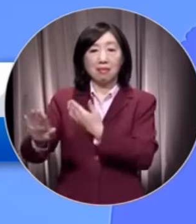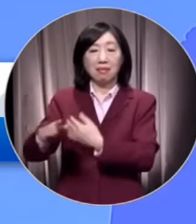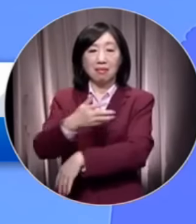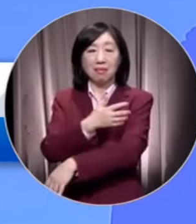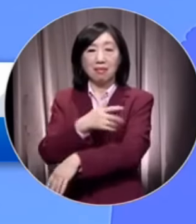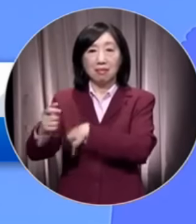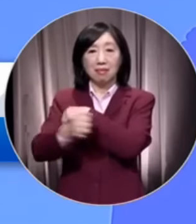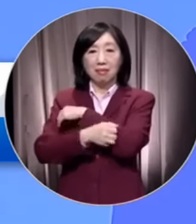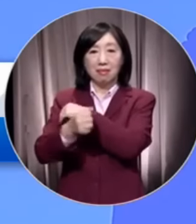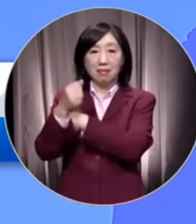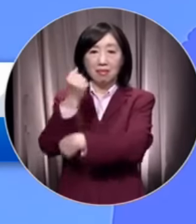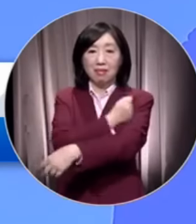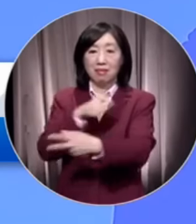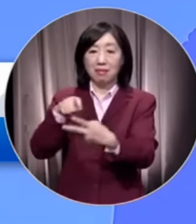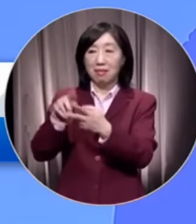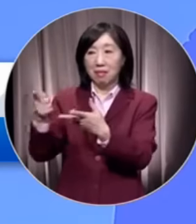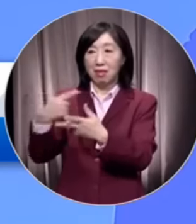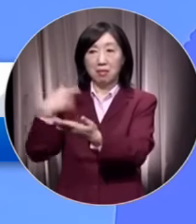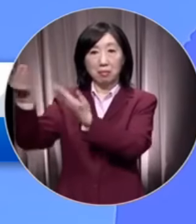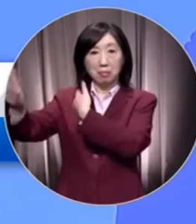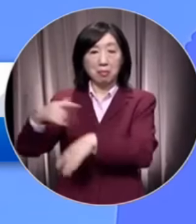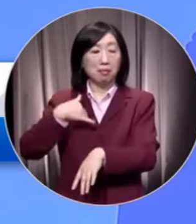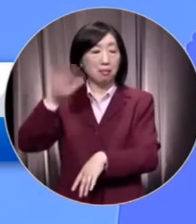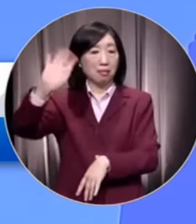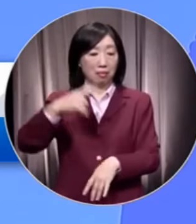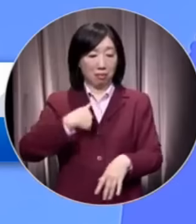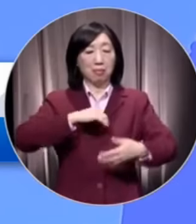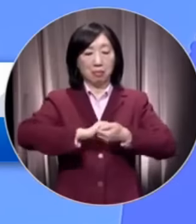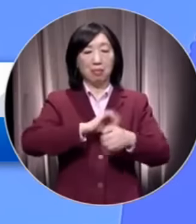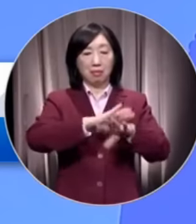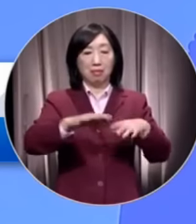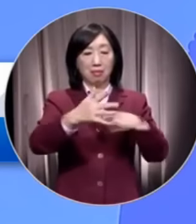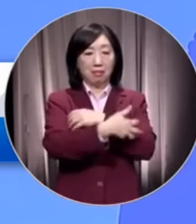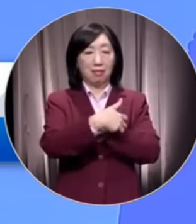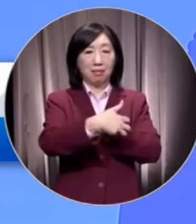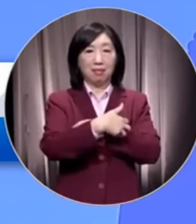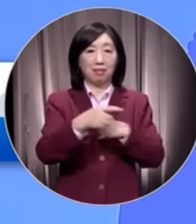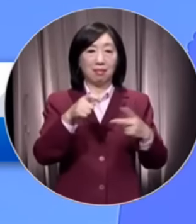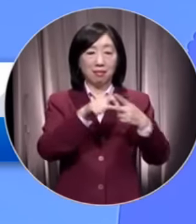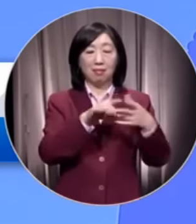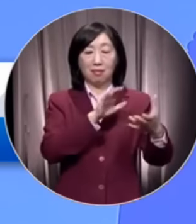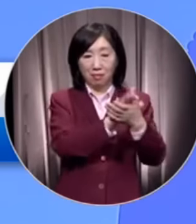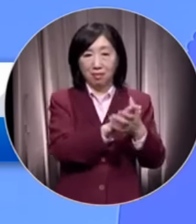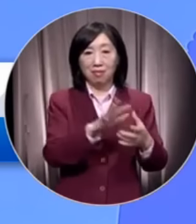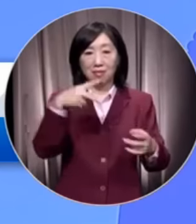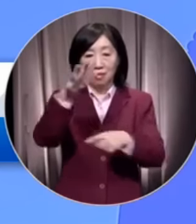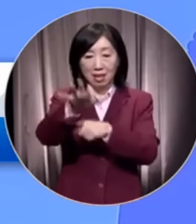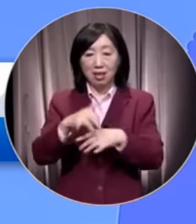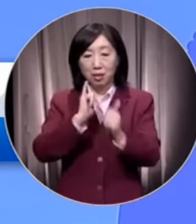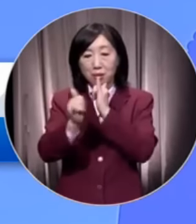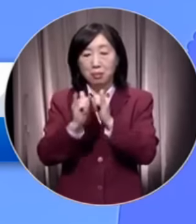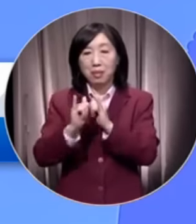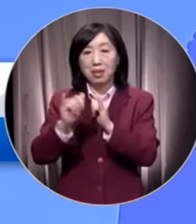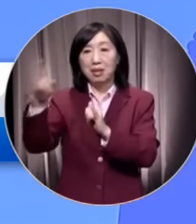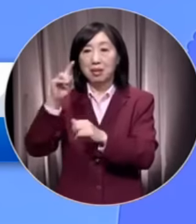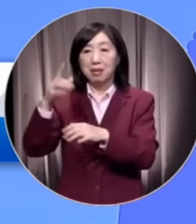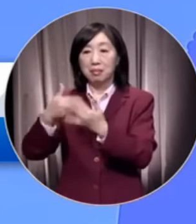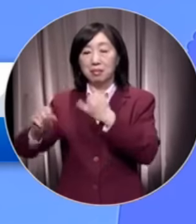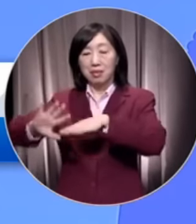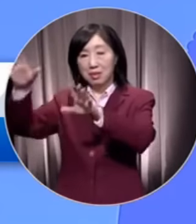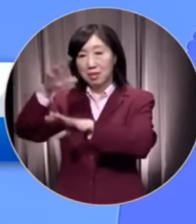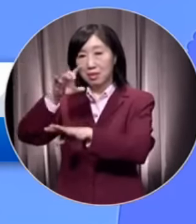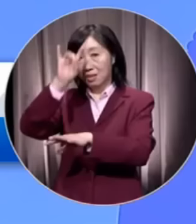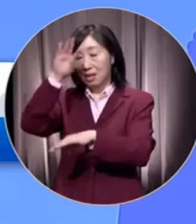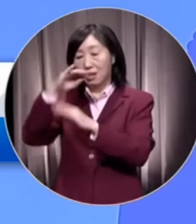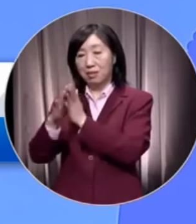在一起。民进党可以背叛农民，我们要跟农民站在一起。民进党可以不关心今天青年爸